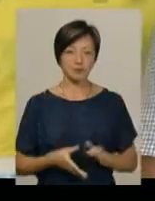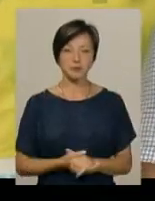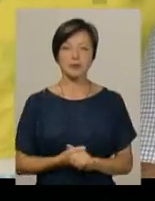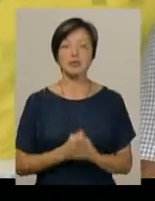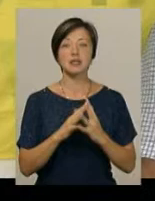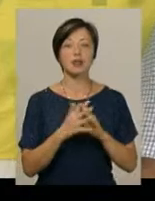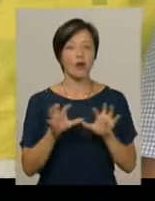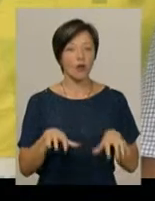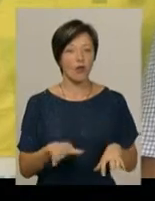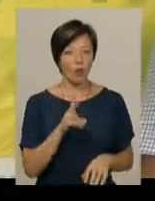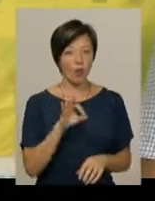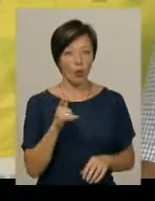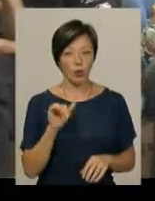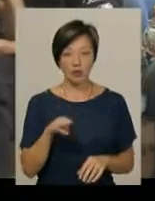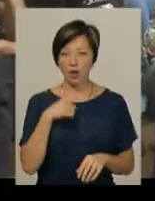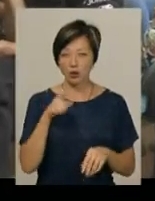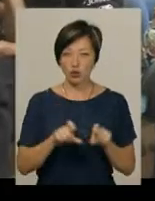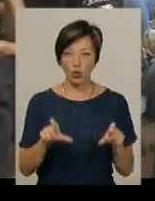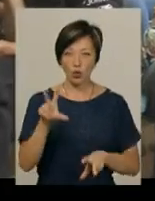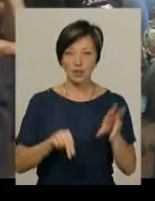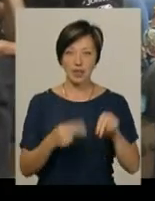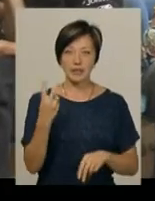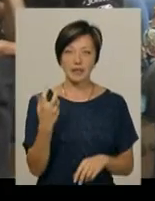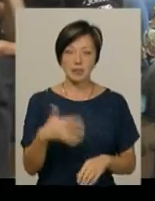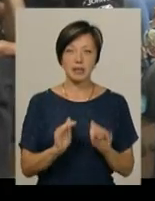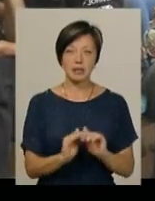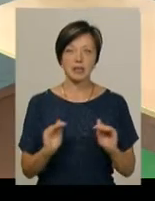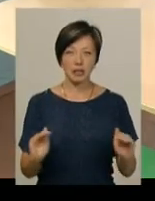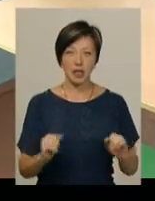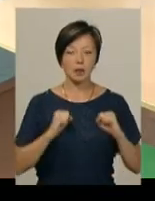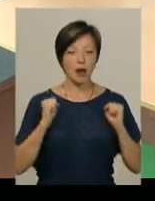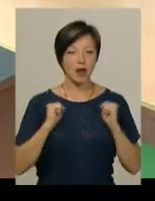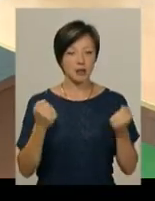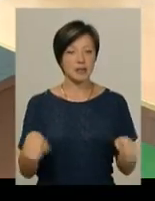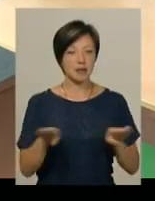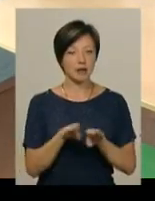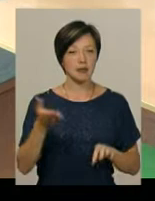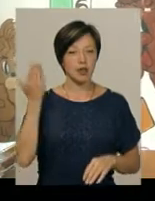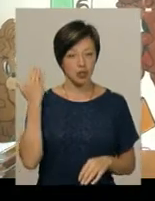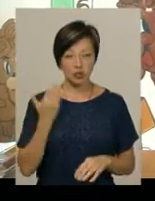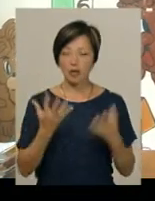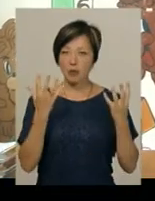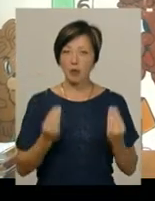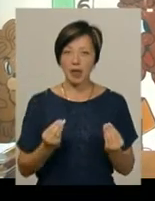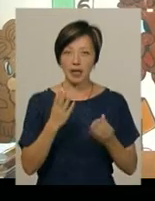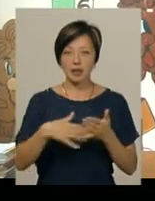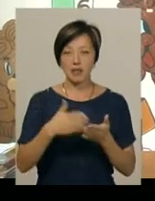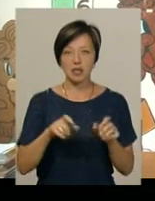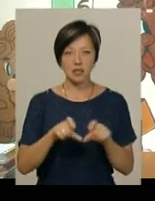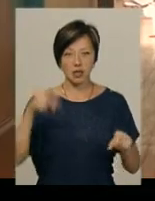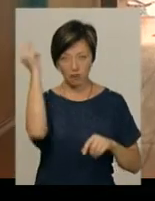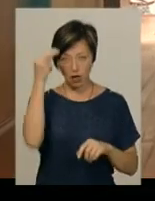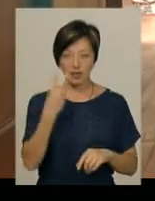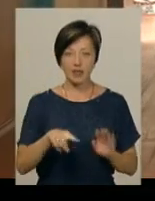Солопковецький сільський голова Сергій Когут каже, школу, розраховану на 250 учнів, намагалися закрити раніше. На момент ліквідації закладу в ньому